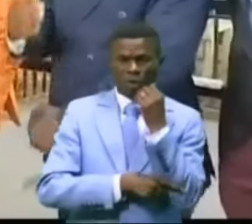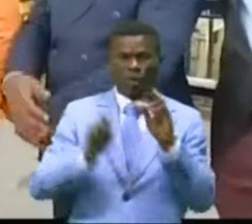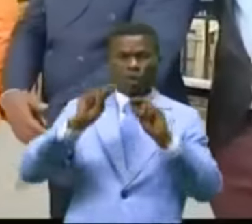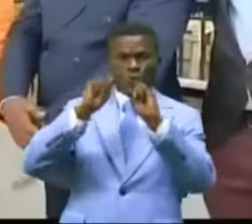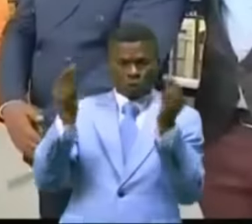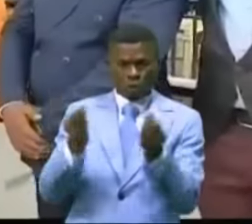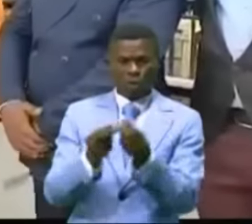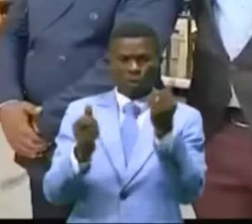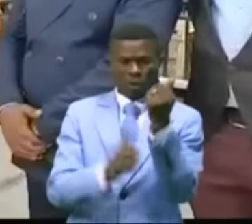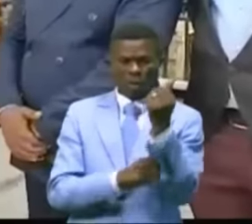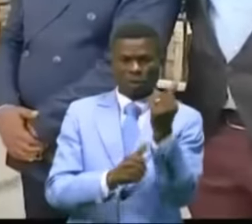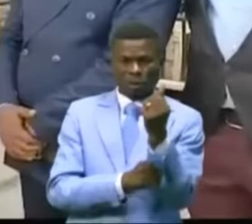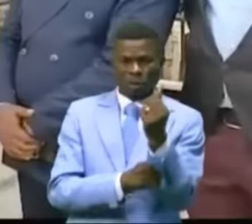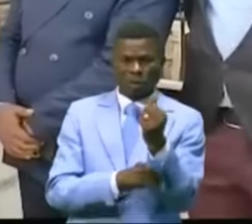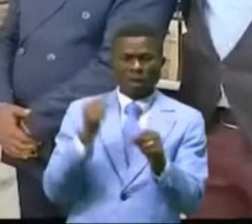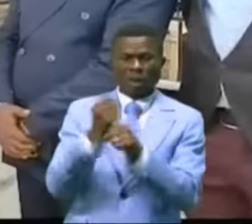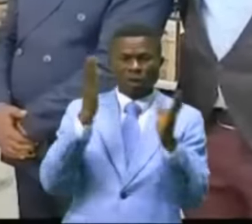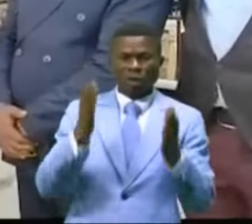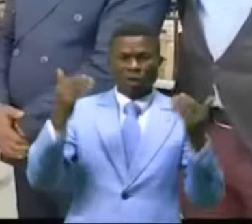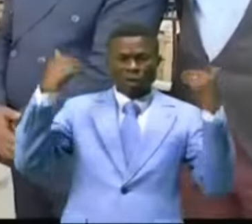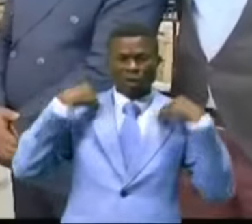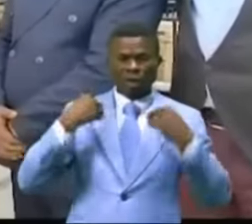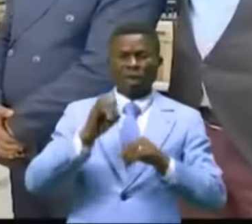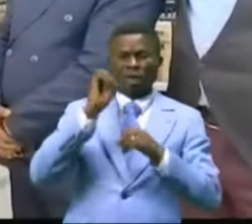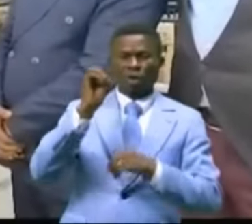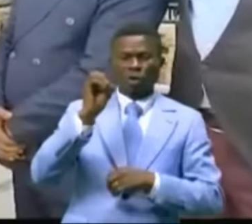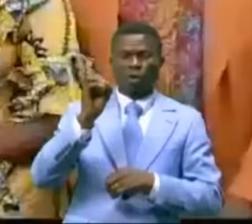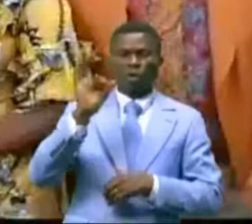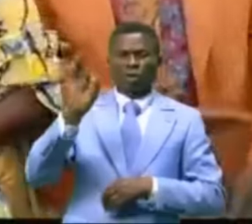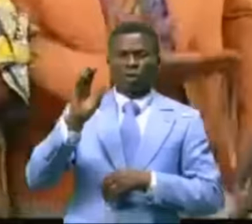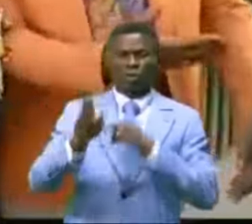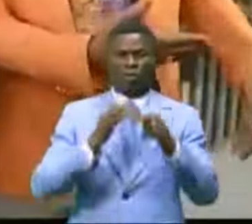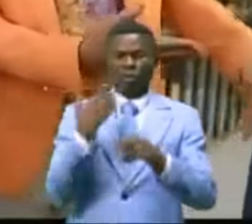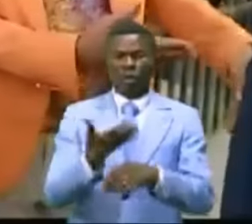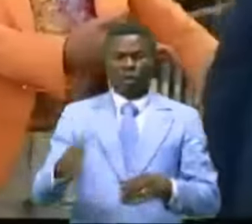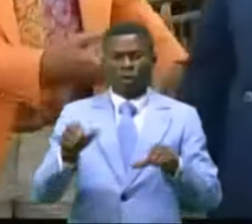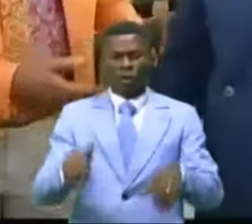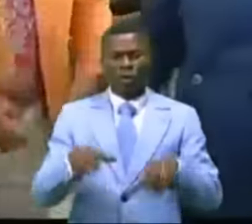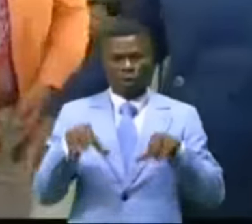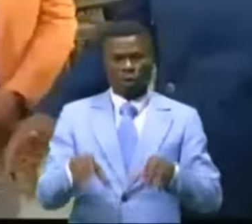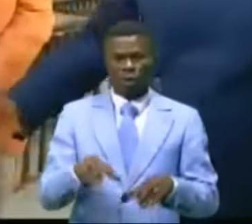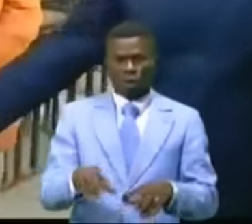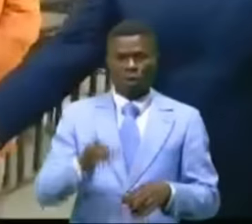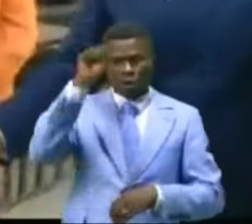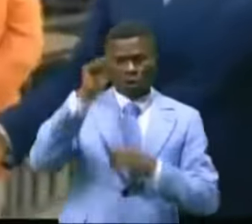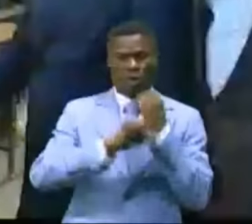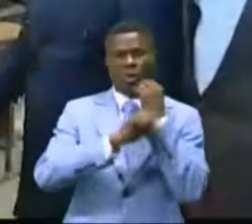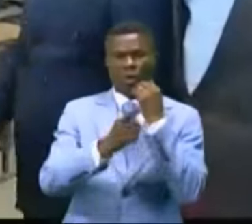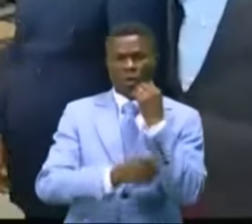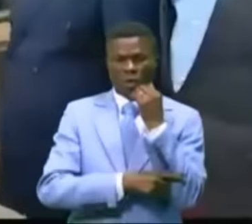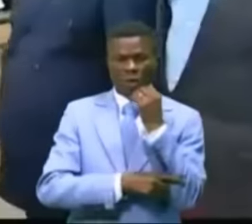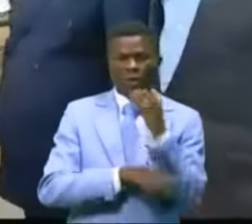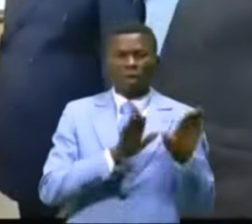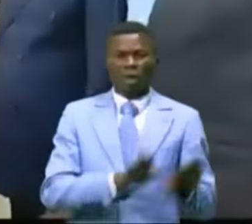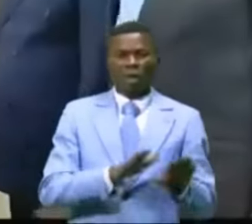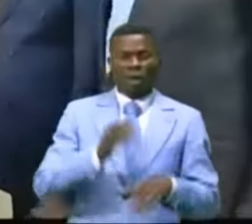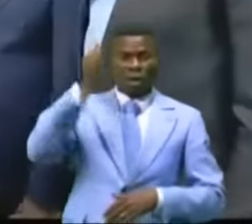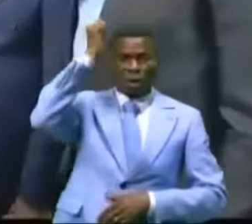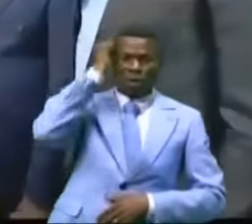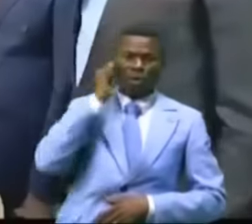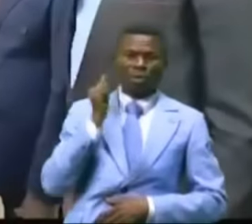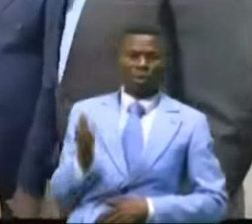délégation composée des agents et cadres de l'Office national des produits agricoles du Congo, Sud Kivu, l'attendait au port